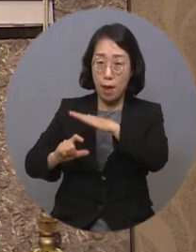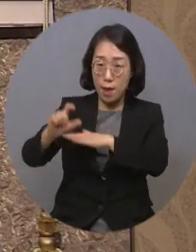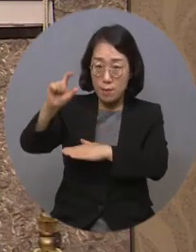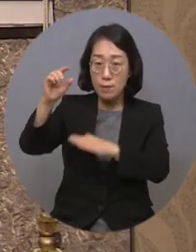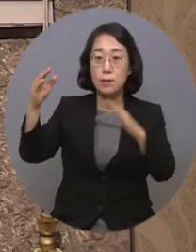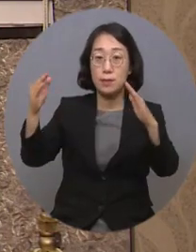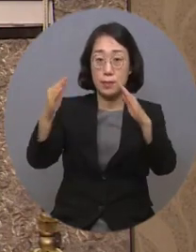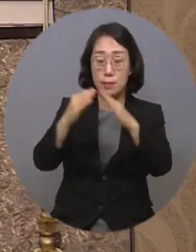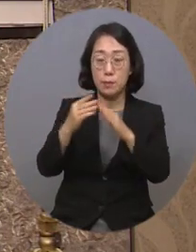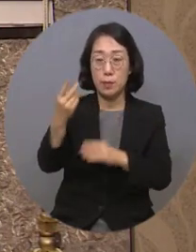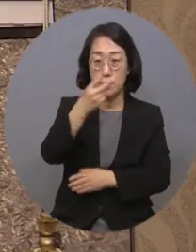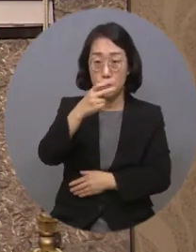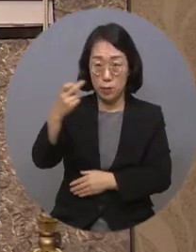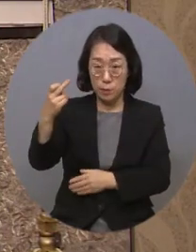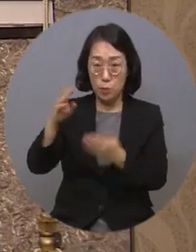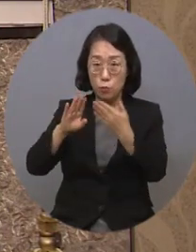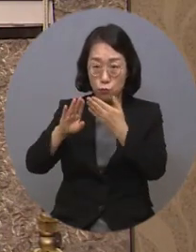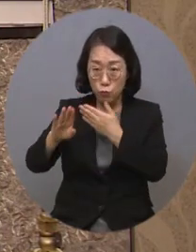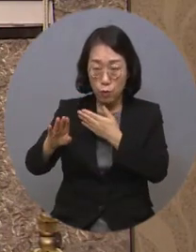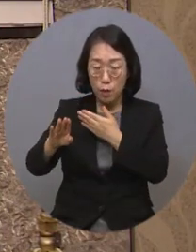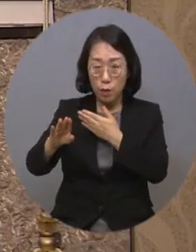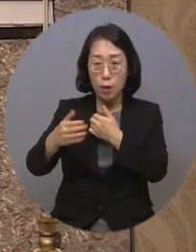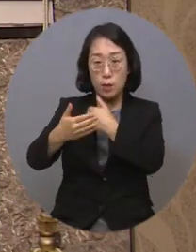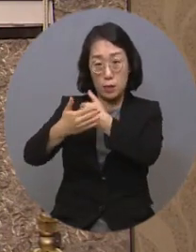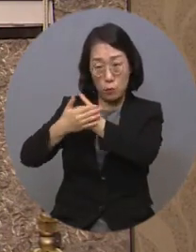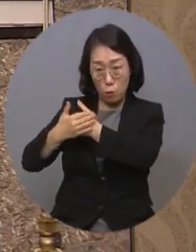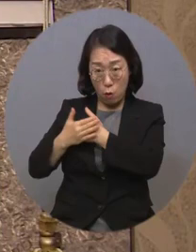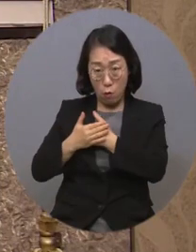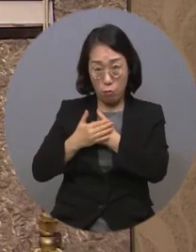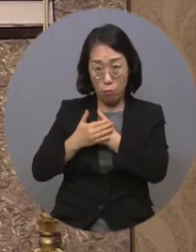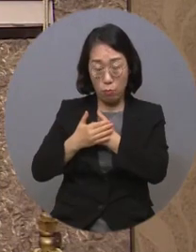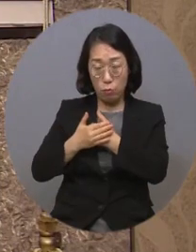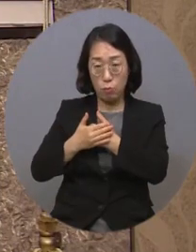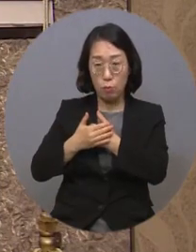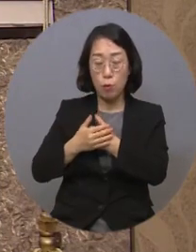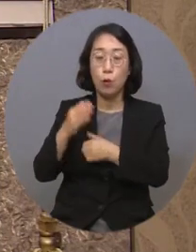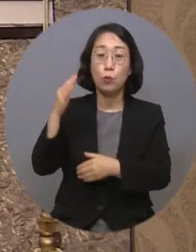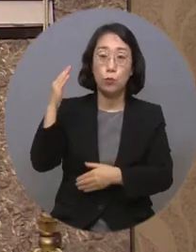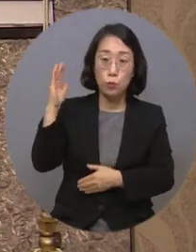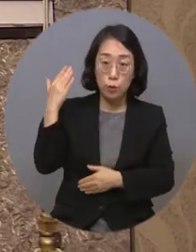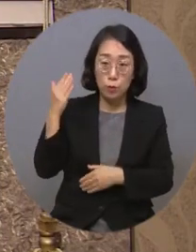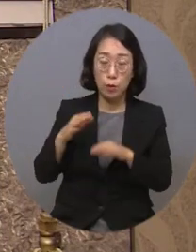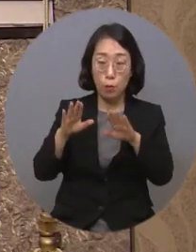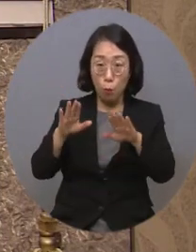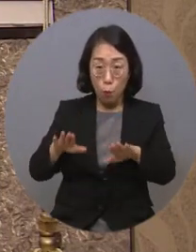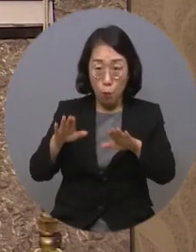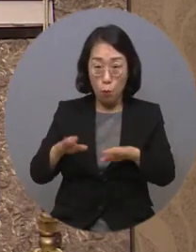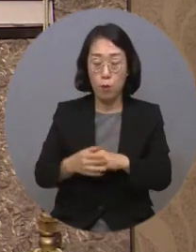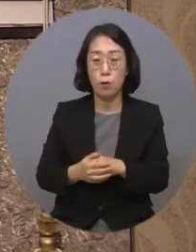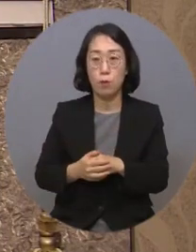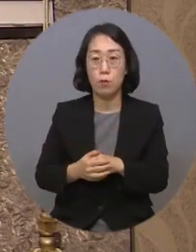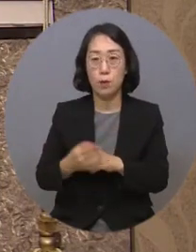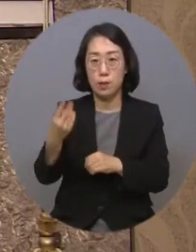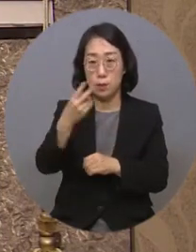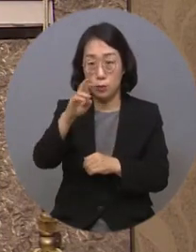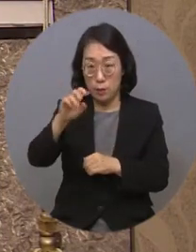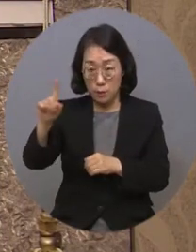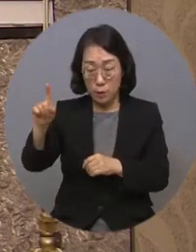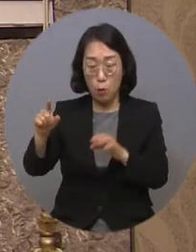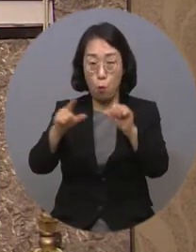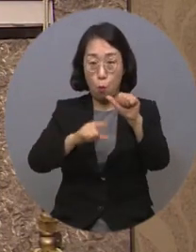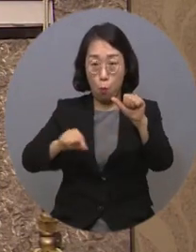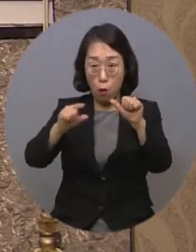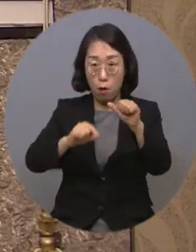돼서 2012년도 이후에 조금씩 지원이 되다가 네. 이제 최근에 올 5월 달에 예. 이제